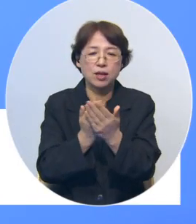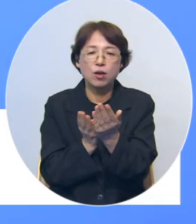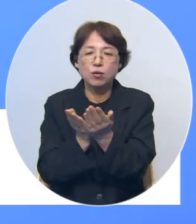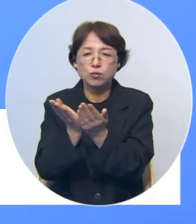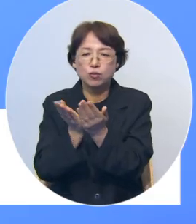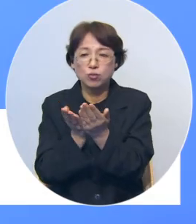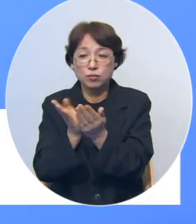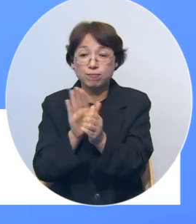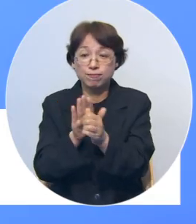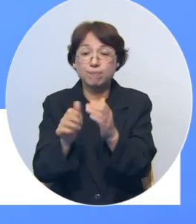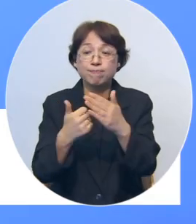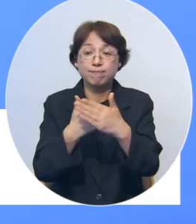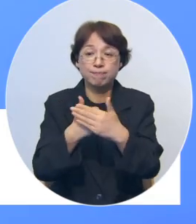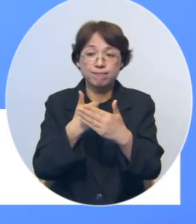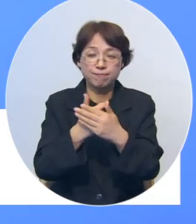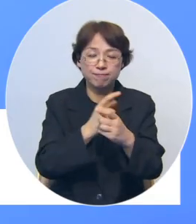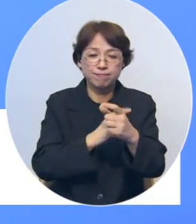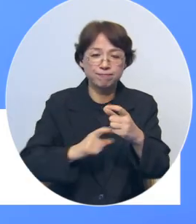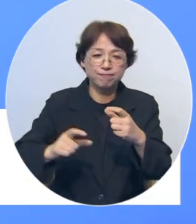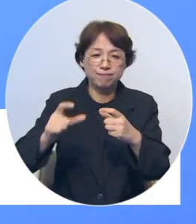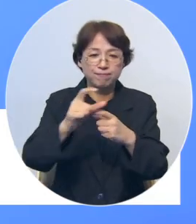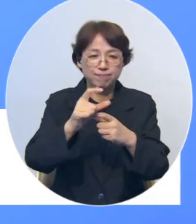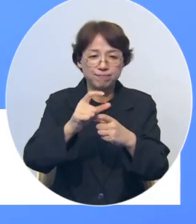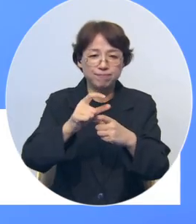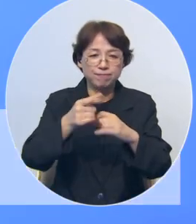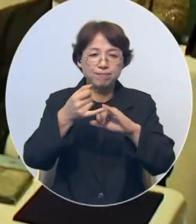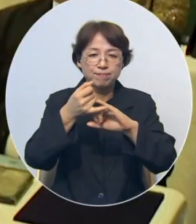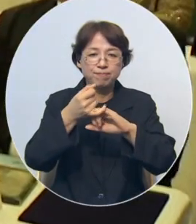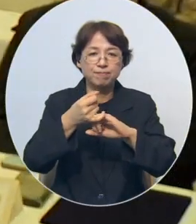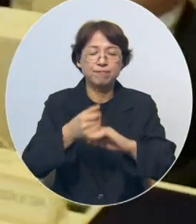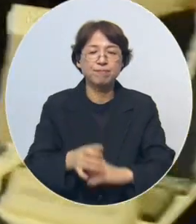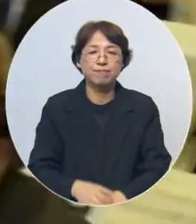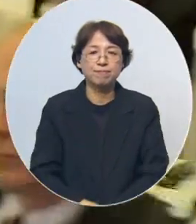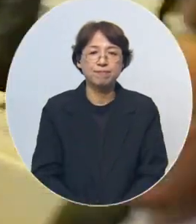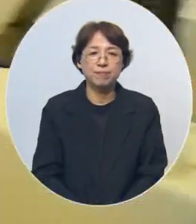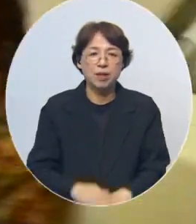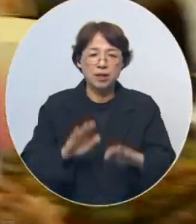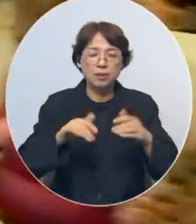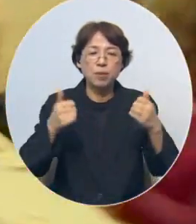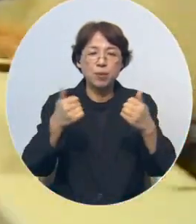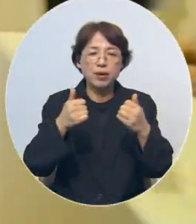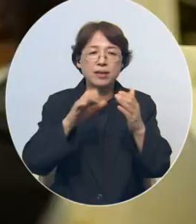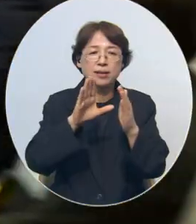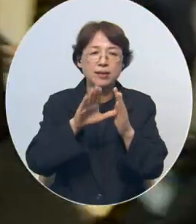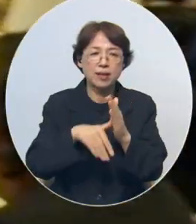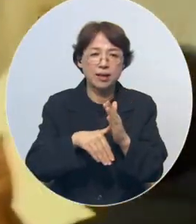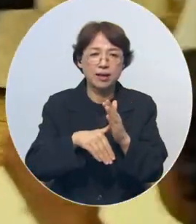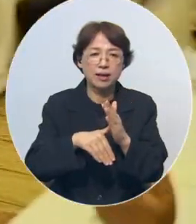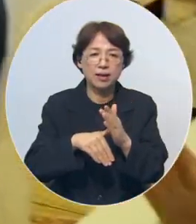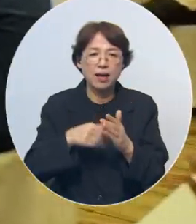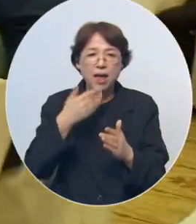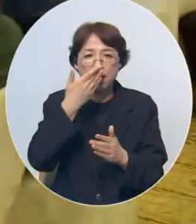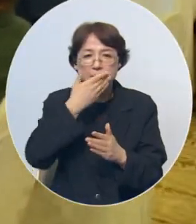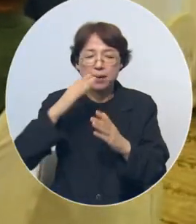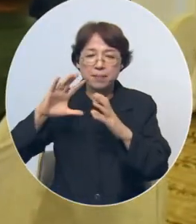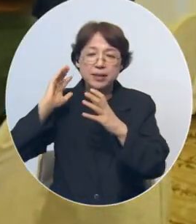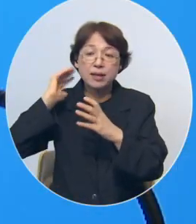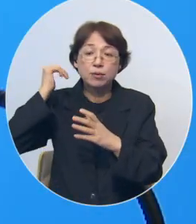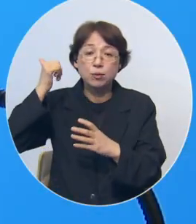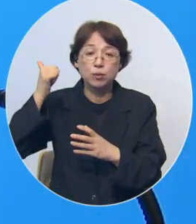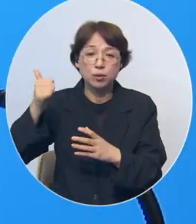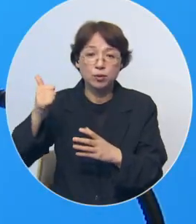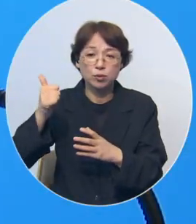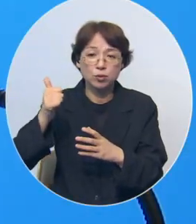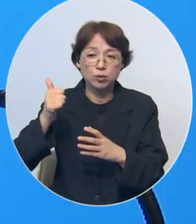등 협력을 더욱 강화해 나갈 것입니다. 이번 포럼엔 페르디난드 마르코스 필리핀